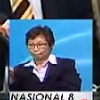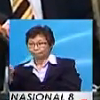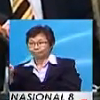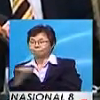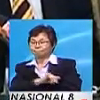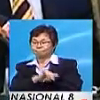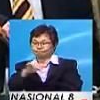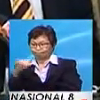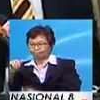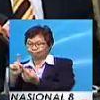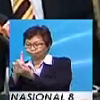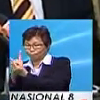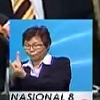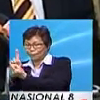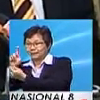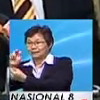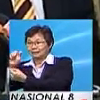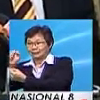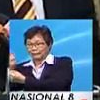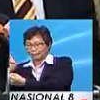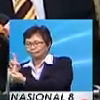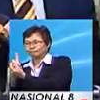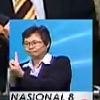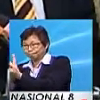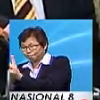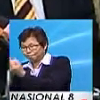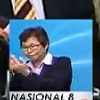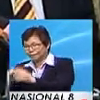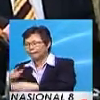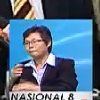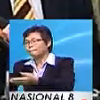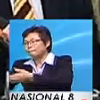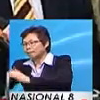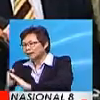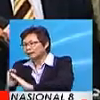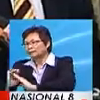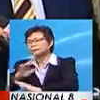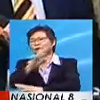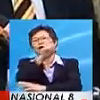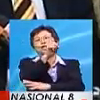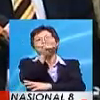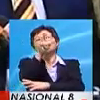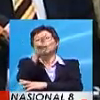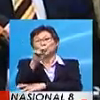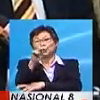meminta supaya dewan undangan Negeri